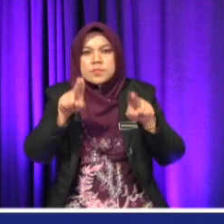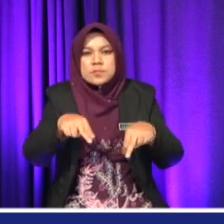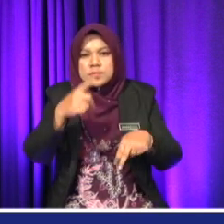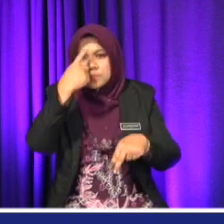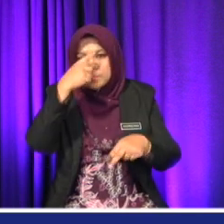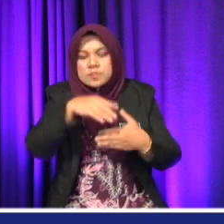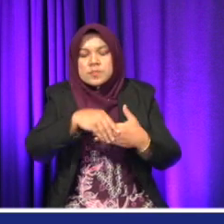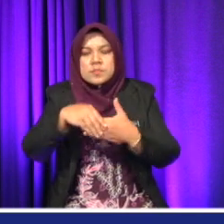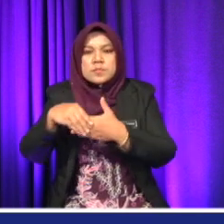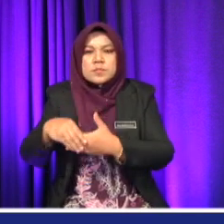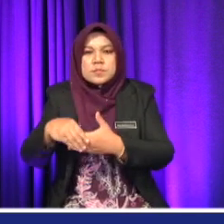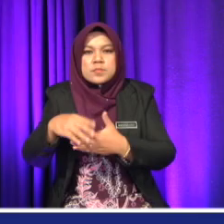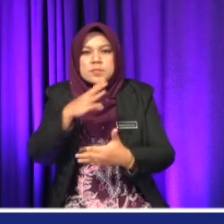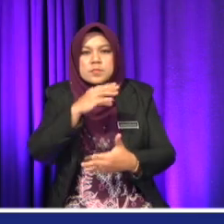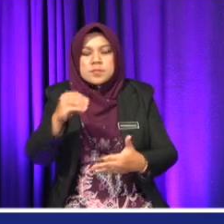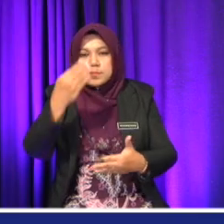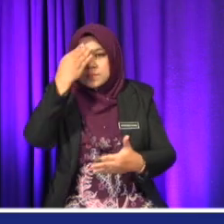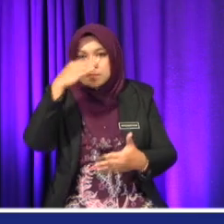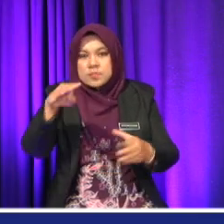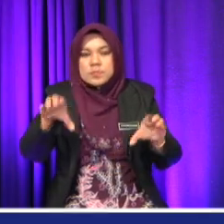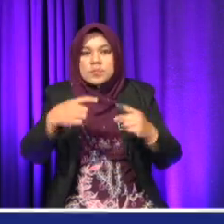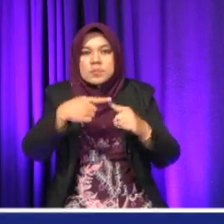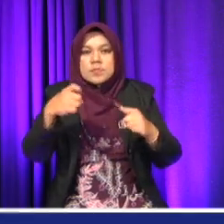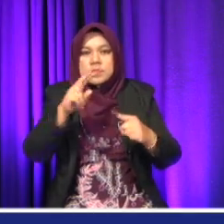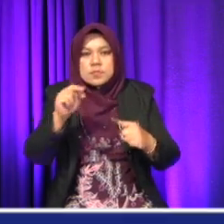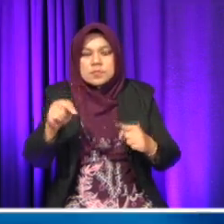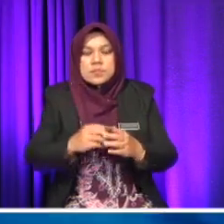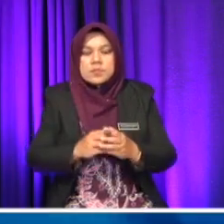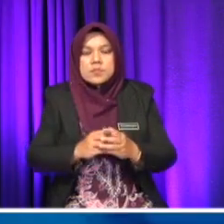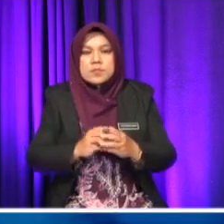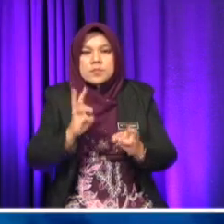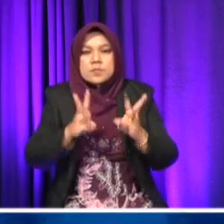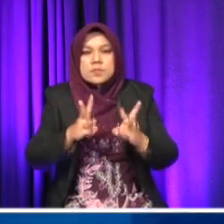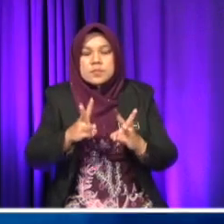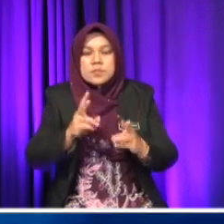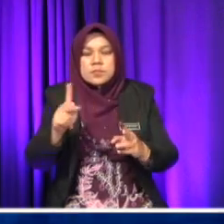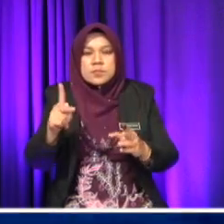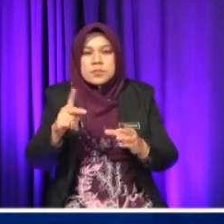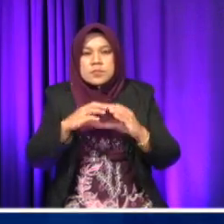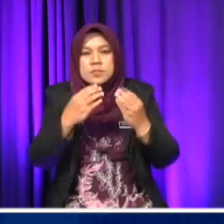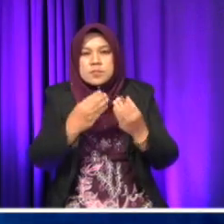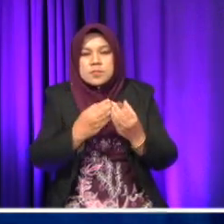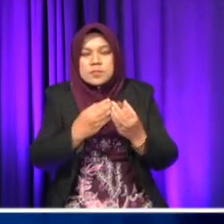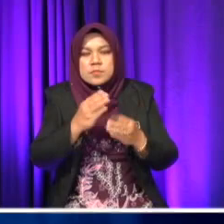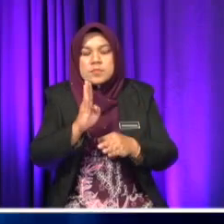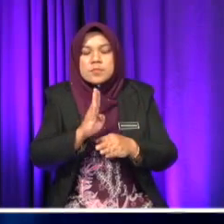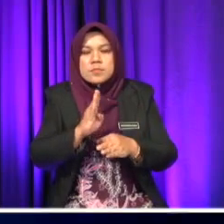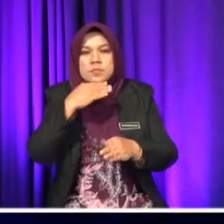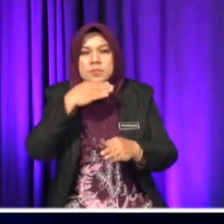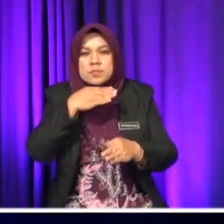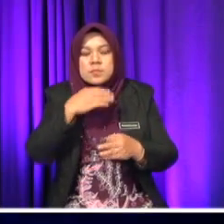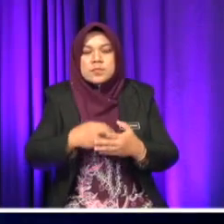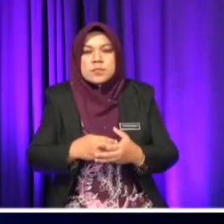memimpin dan juga bijak membuat keputusan oleh kaum kalangan Beliau juga perlu menggila potensi mereka